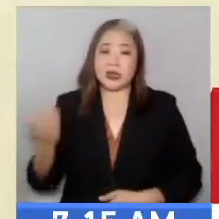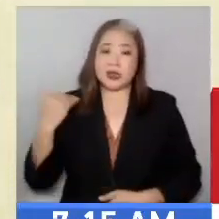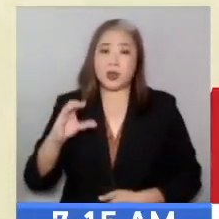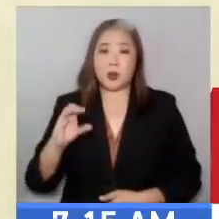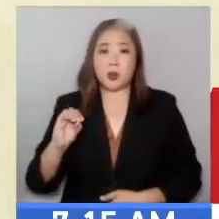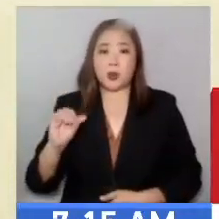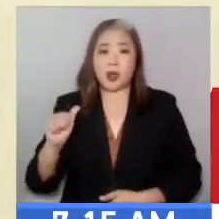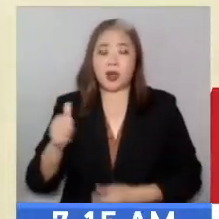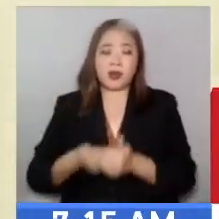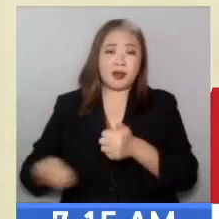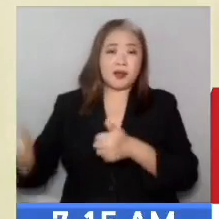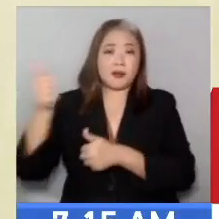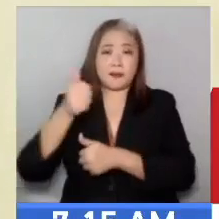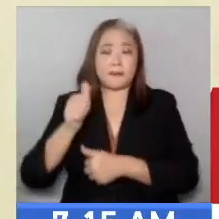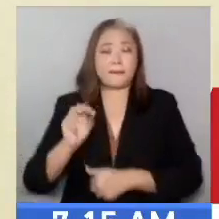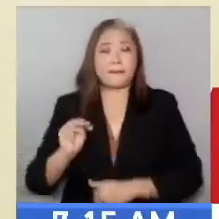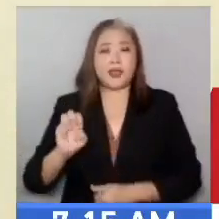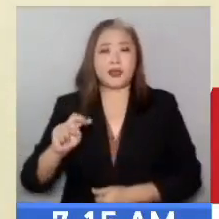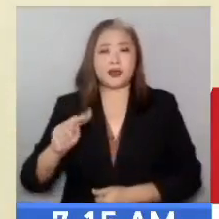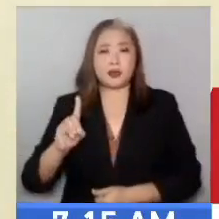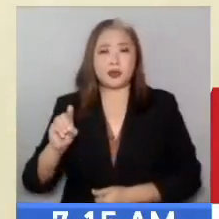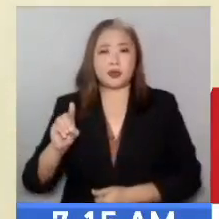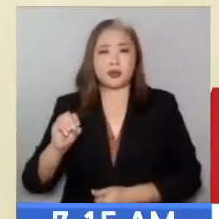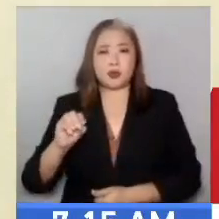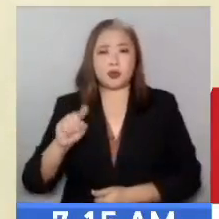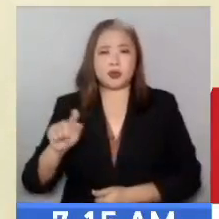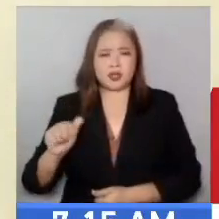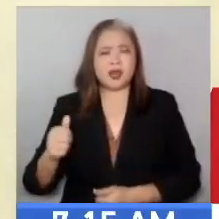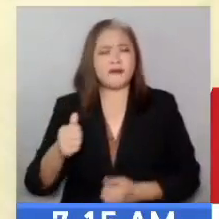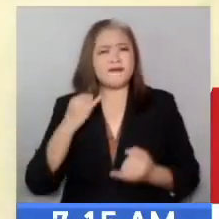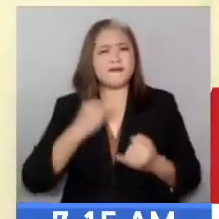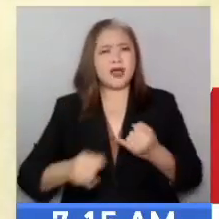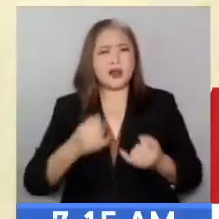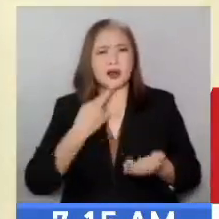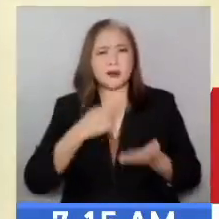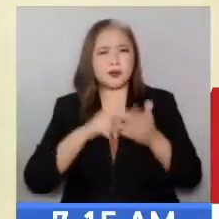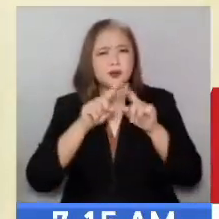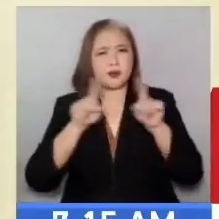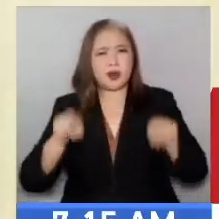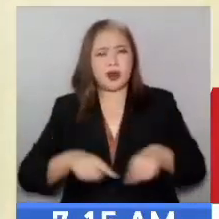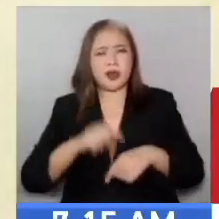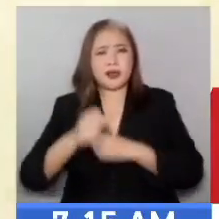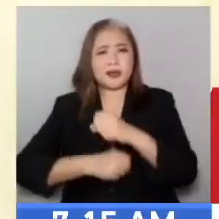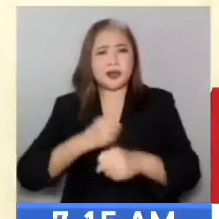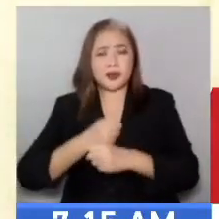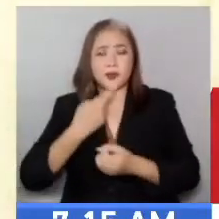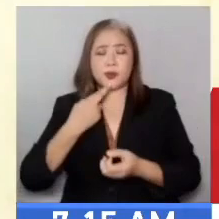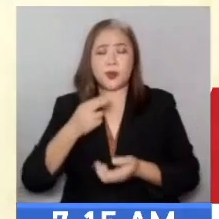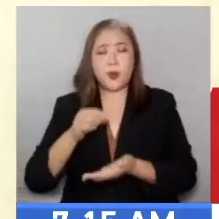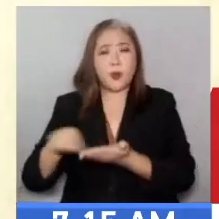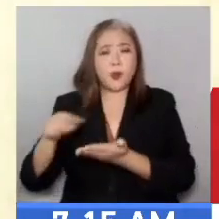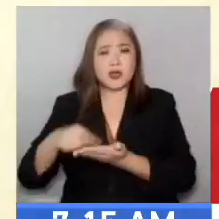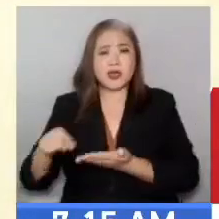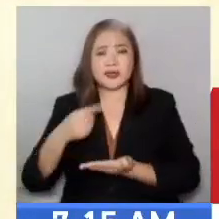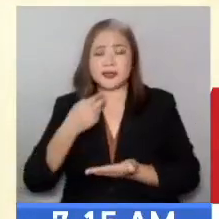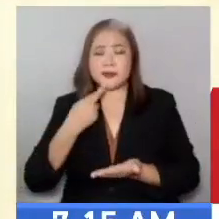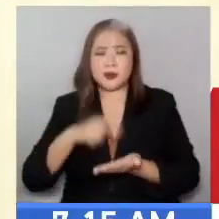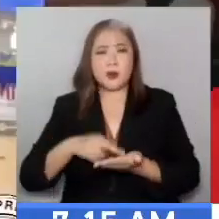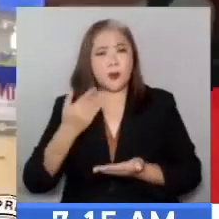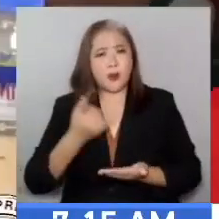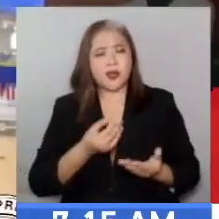mendoza final report na raw ang annual audit report dahil Nakuha na dito ang panig ng mga sinitang ahensya ng